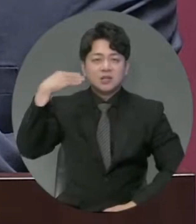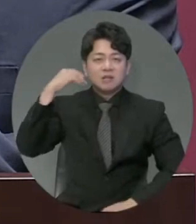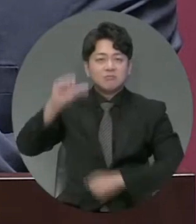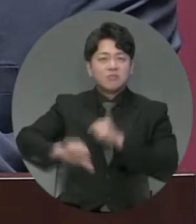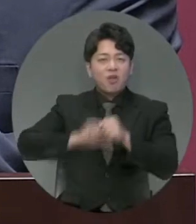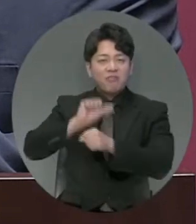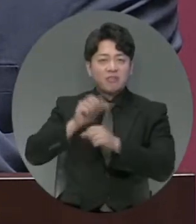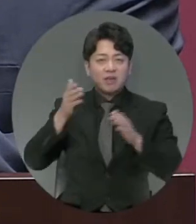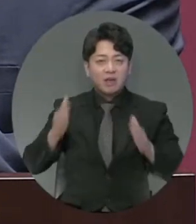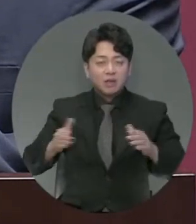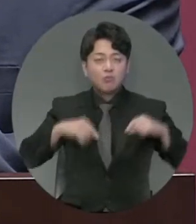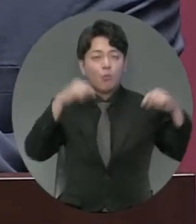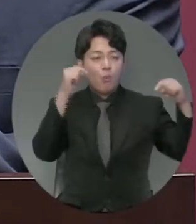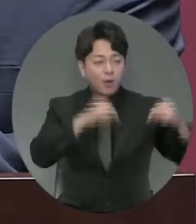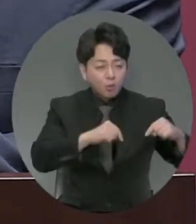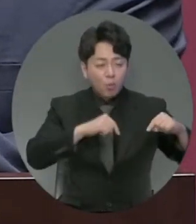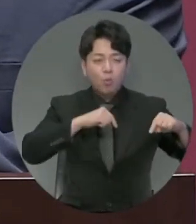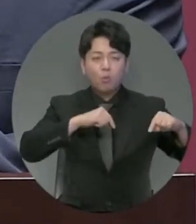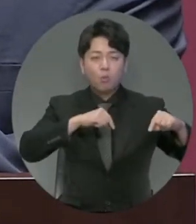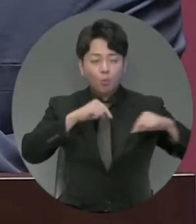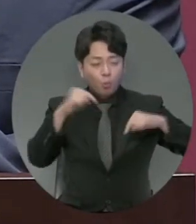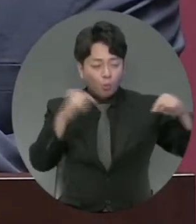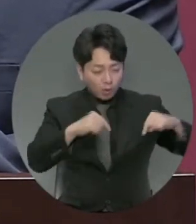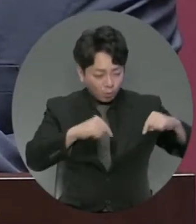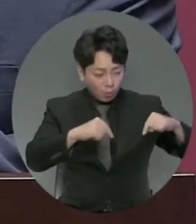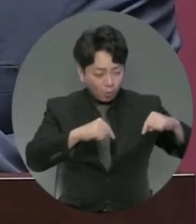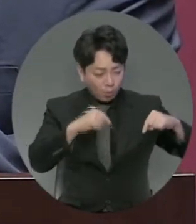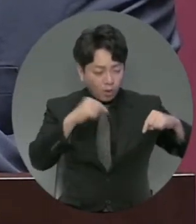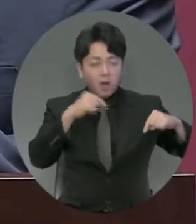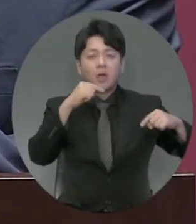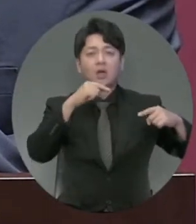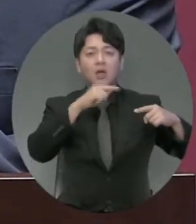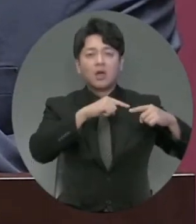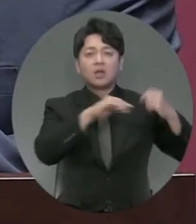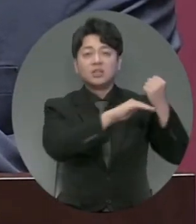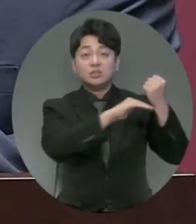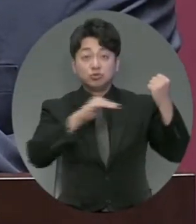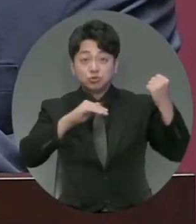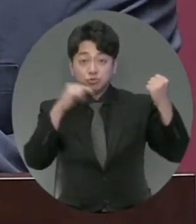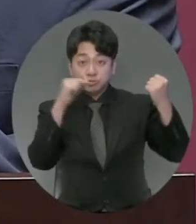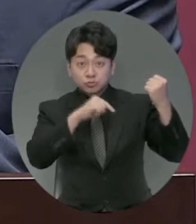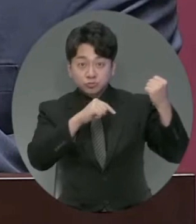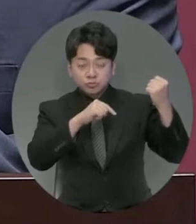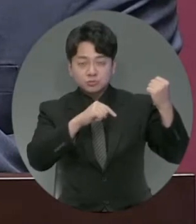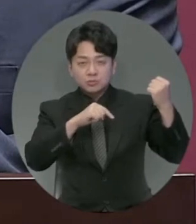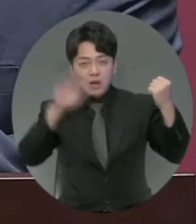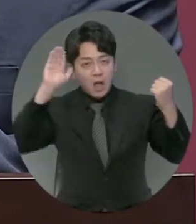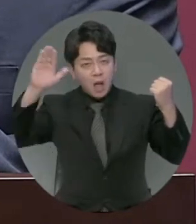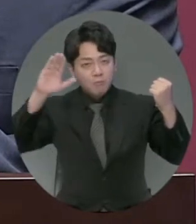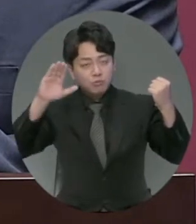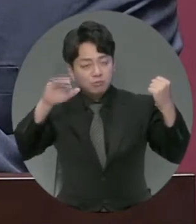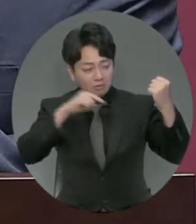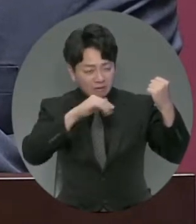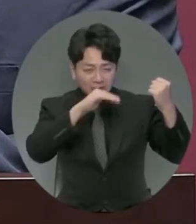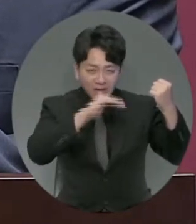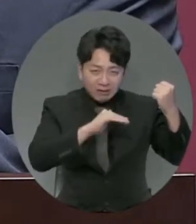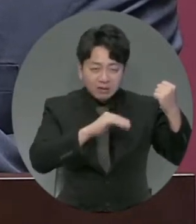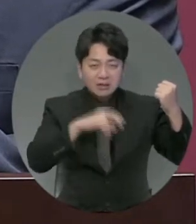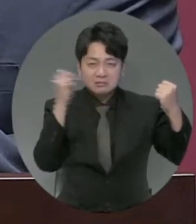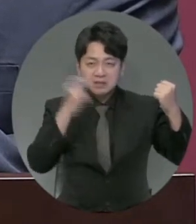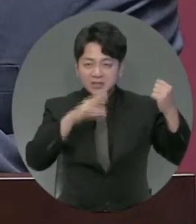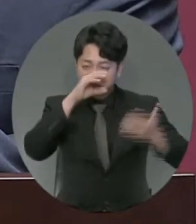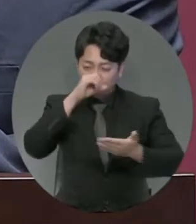있었던 하나의 외교의 기조를 저는 상당 부분 다시 회복시키고 정상화시켰다